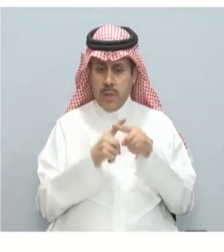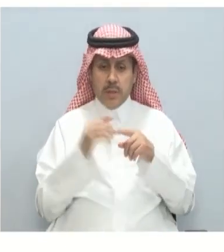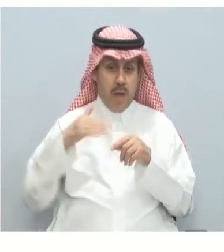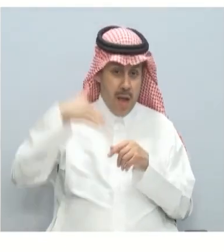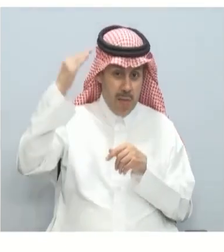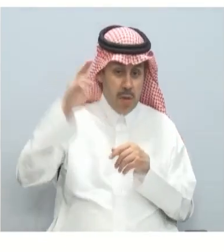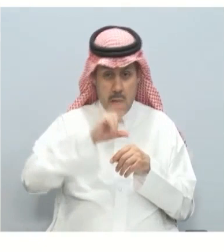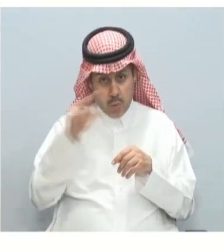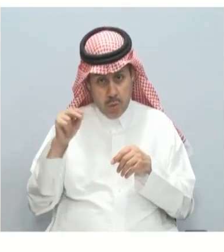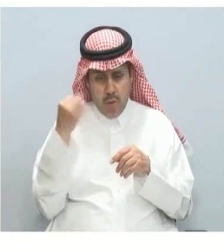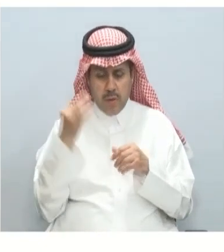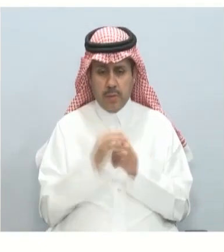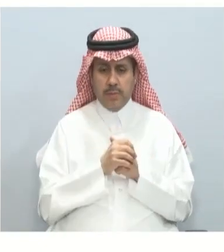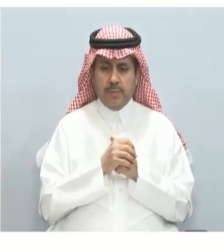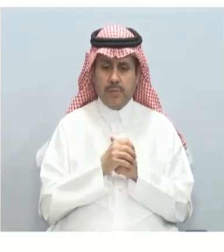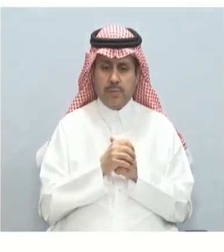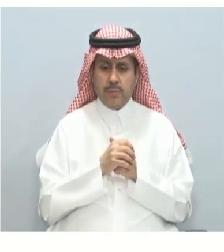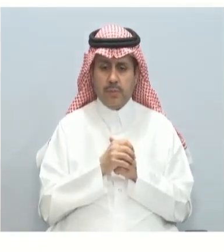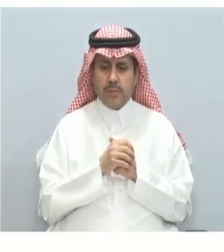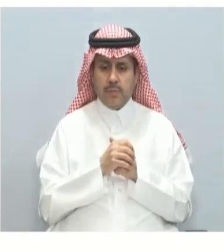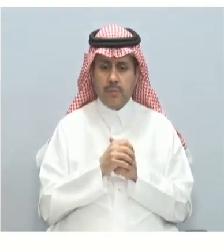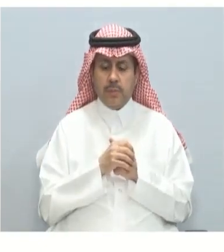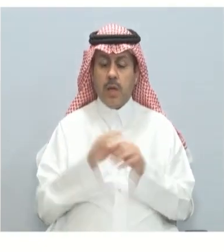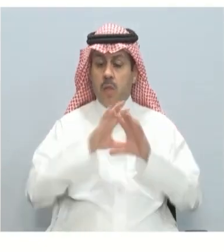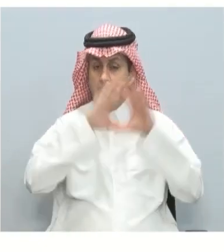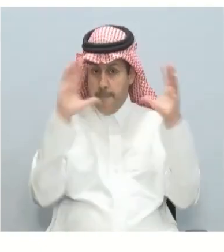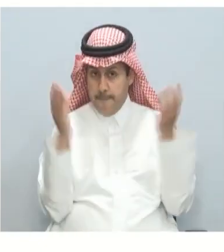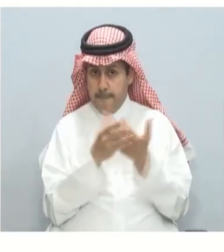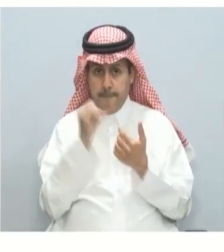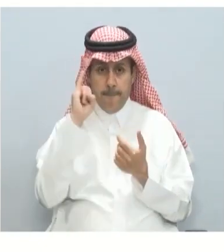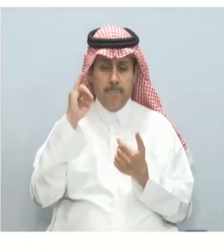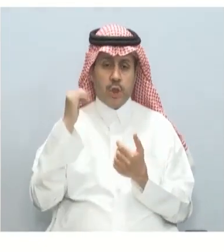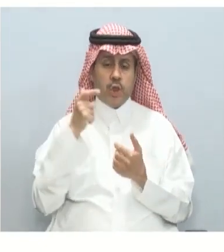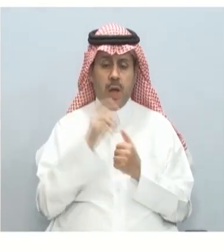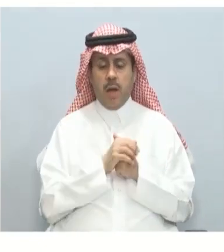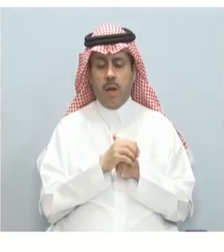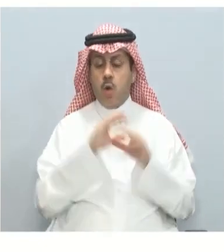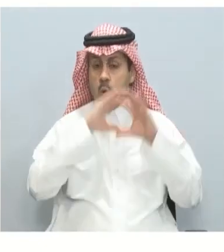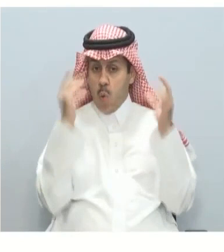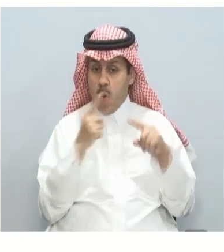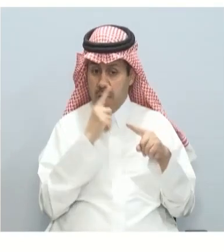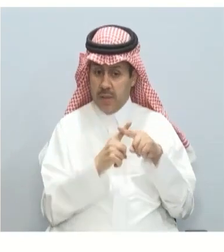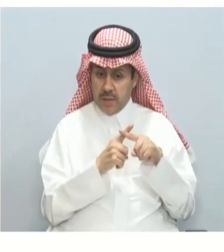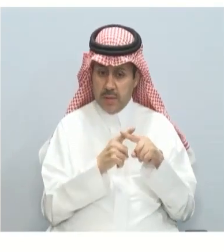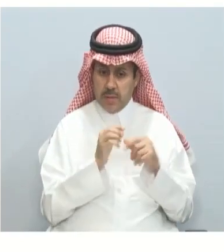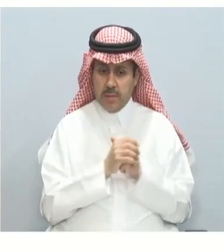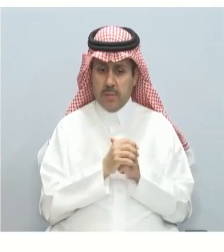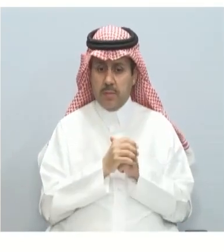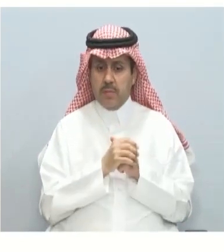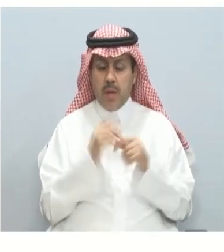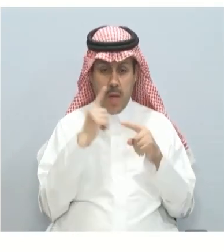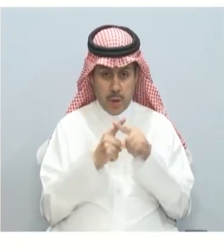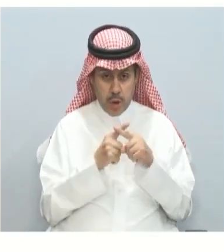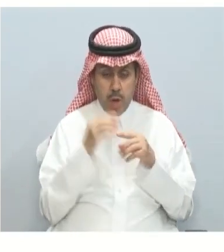يساوي 3 اذا هذا هو المجال كل اكس بحيث ان اكس اكبر